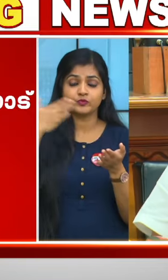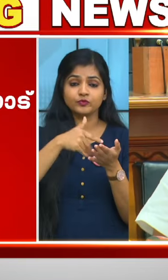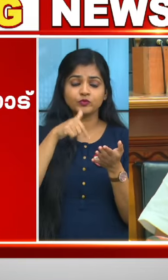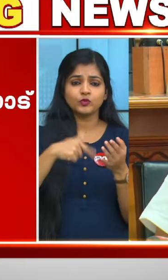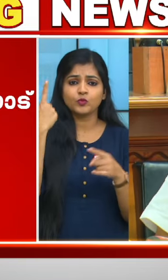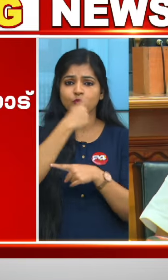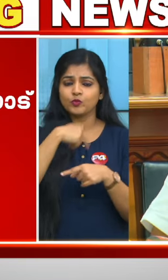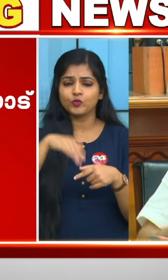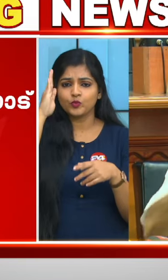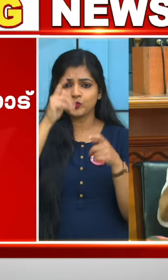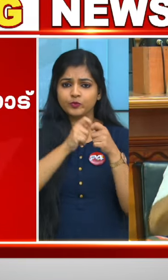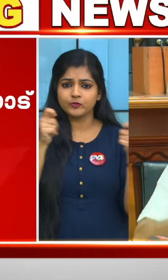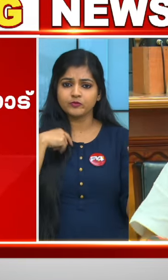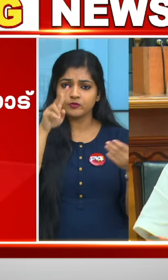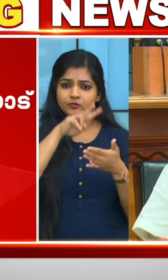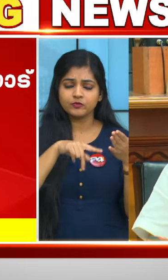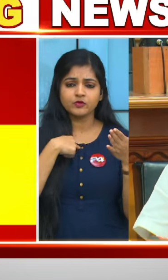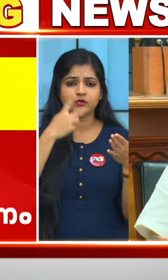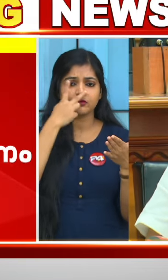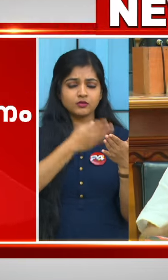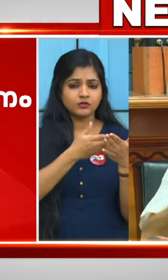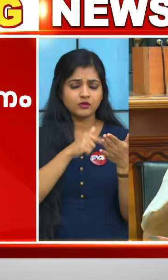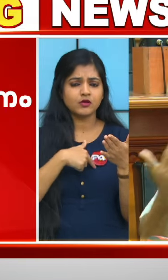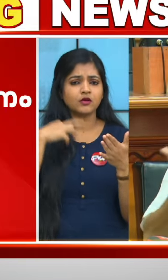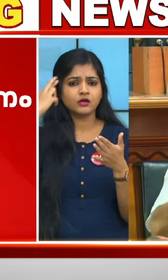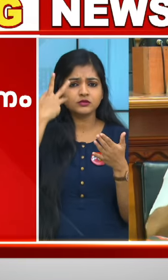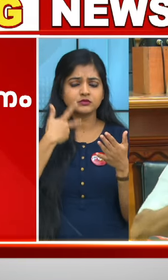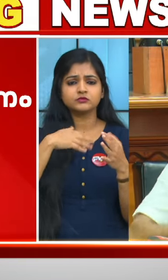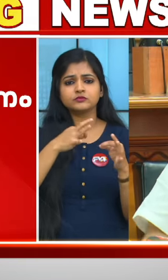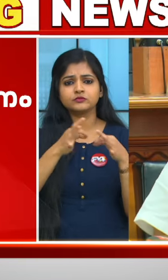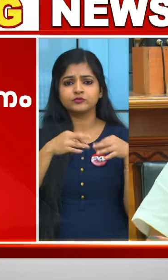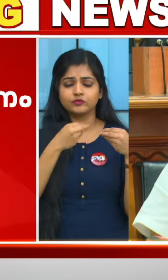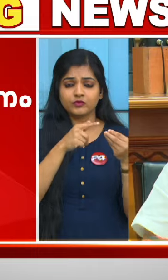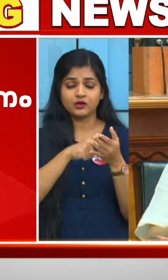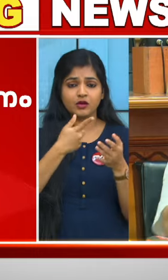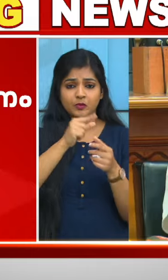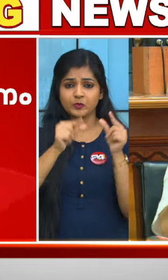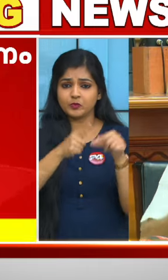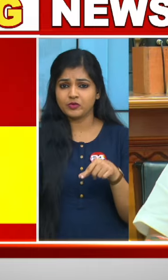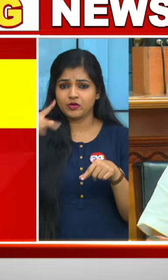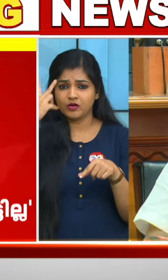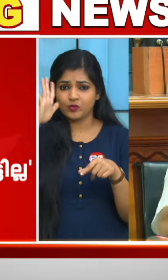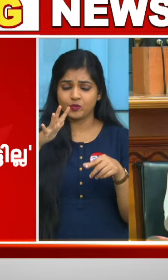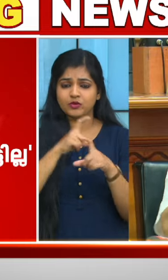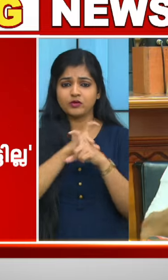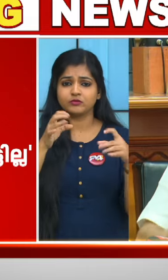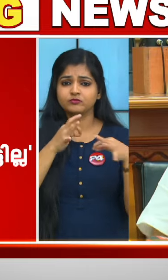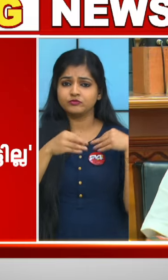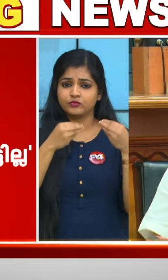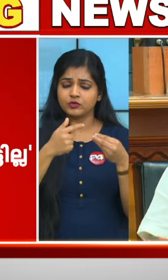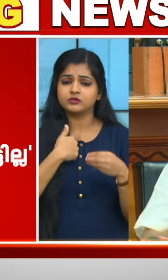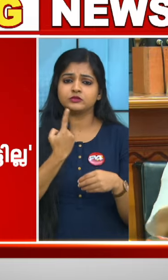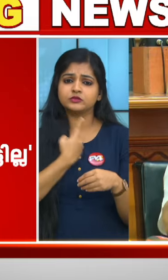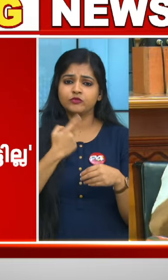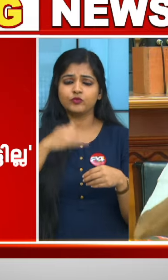കണ്ടത്. അതുമായി ബന്ധപ്പെട്ട് ഞാനിങ്ങനെ കാര്യങ്ങൾ പറഞ്ഞു. അപ്പോൾ പറഞ്ഞു, അതൊന്ന് ക്ലിയർ ചെയ്യുന്നത് നല്ലതാണ്. ഞാൻ തന്നെ ഏറ്റെടുത്ത് ഞാൻ തന്നെ നിങ്ങളെ പത്രസമ്മേളനം വിളിക്കുന്നു,